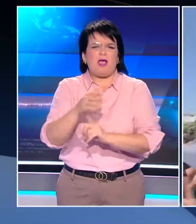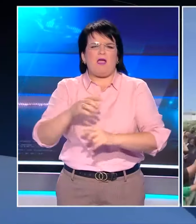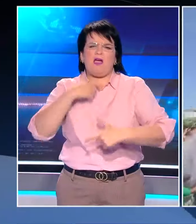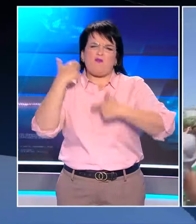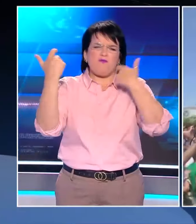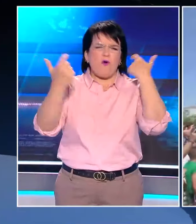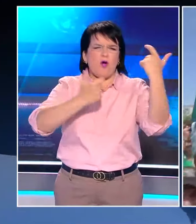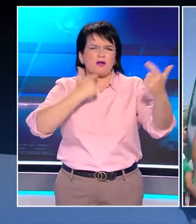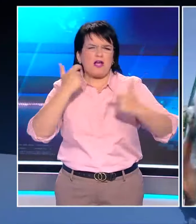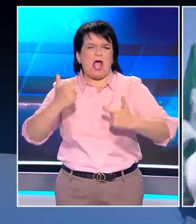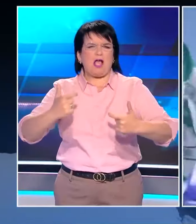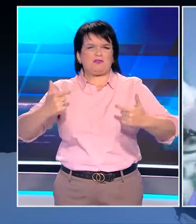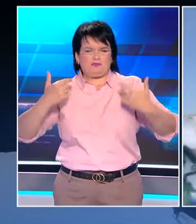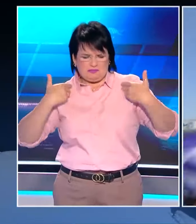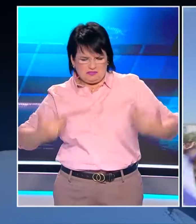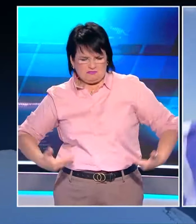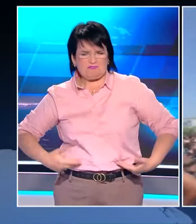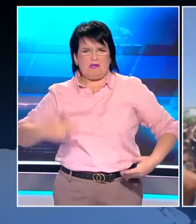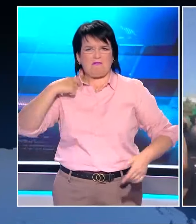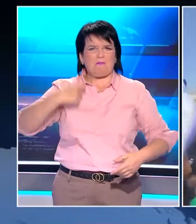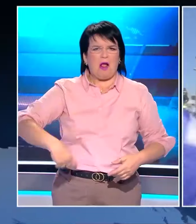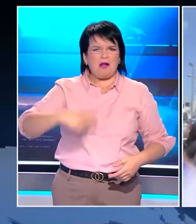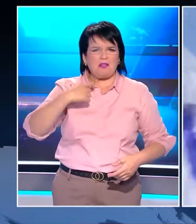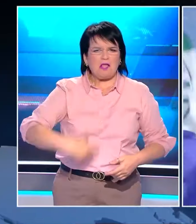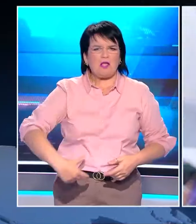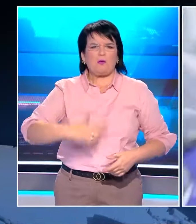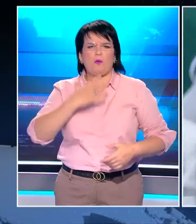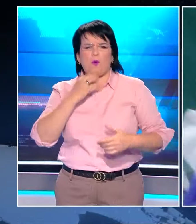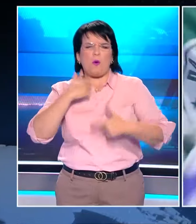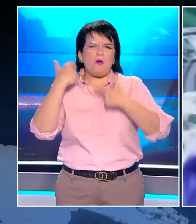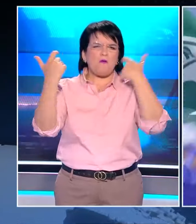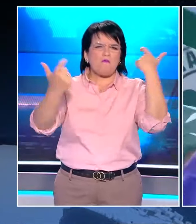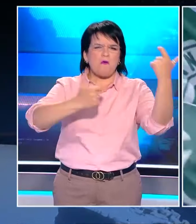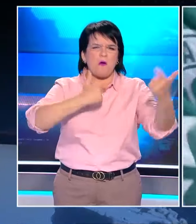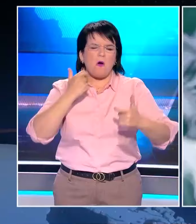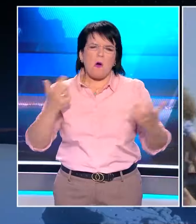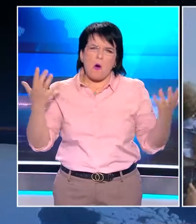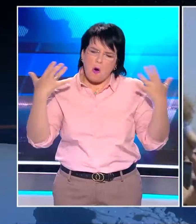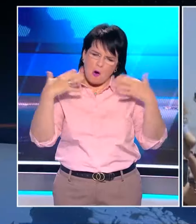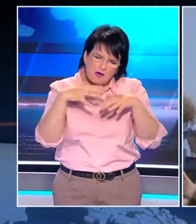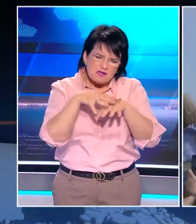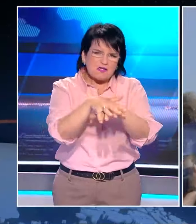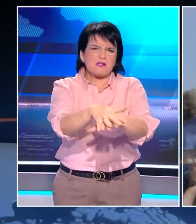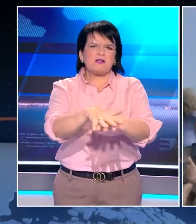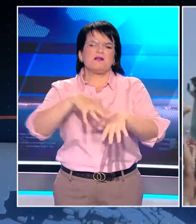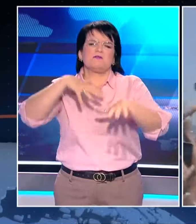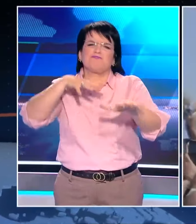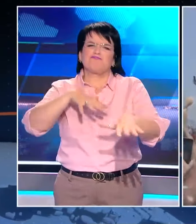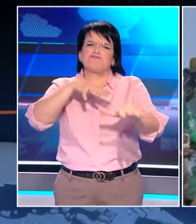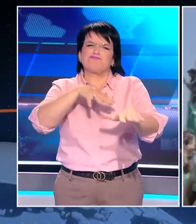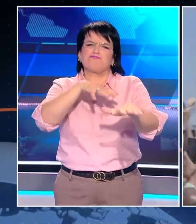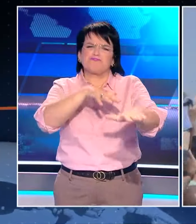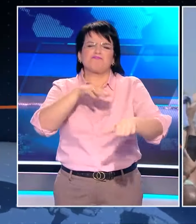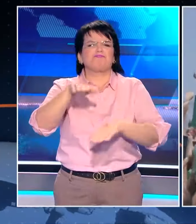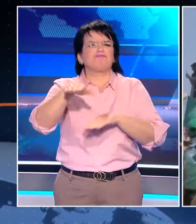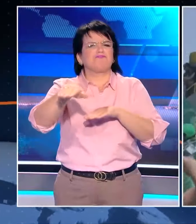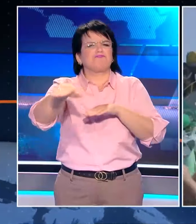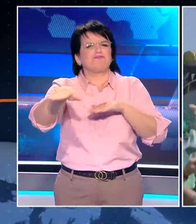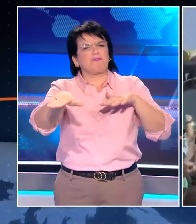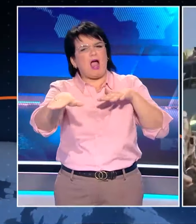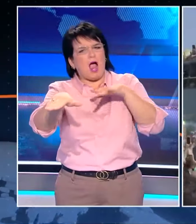ράψαμε στη φανέλα μας. Κι αν με ζήτησε μεταξύ μας, έχουμε γίνει όλη μια οικογένεια, πηγαίνει σημειωτών, όπως καταλαβαίνετε,